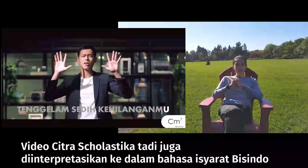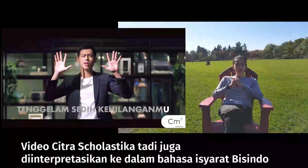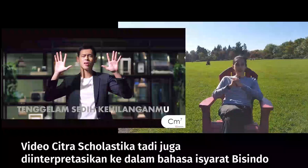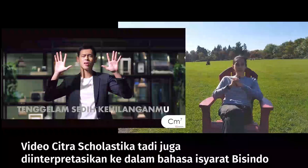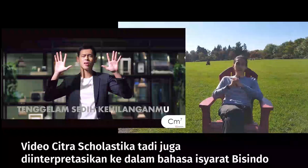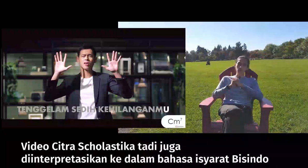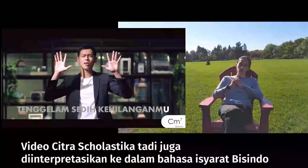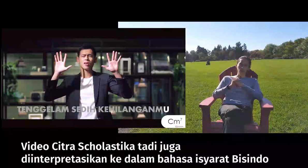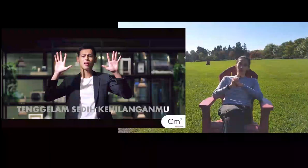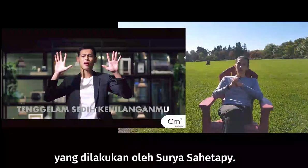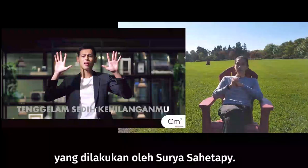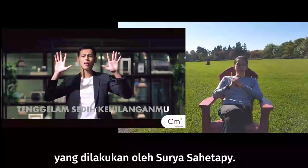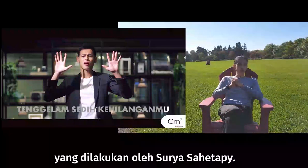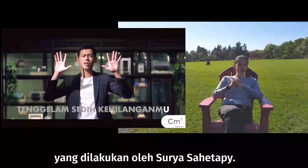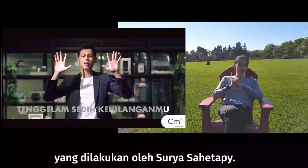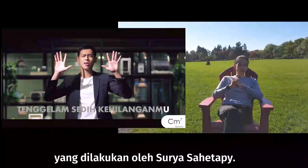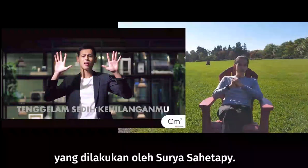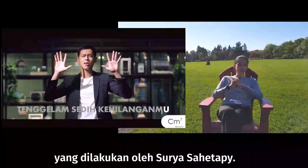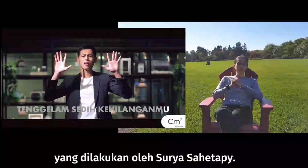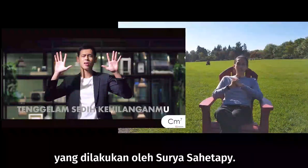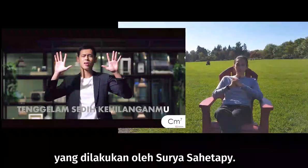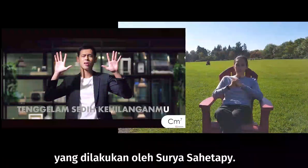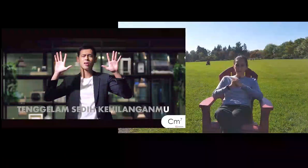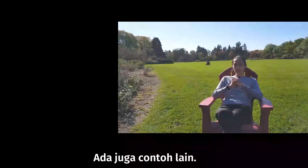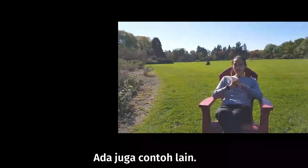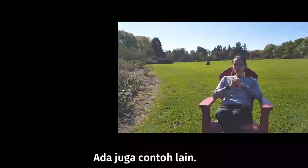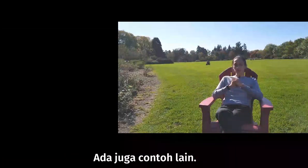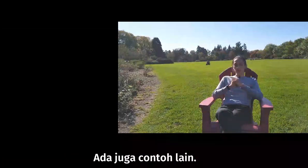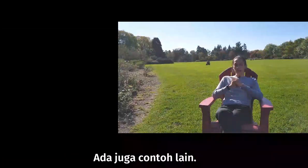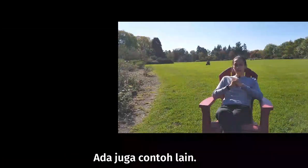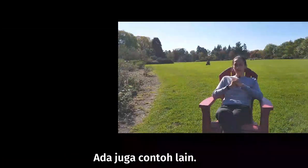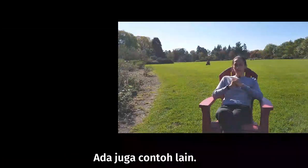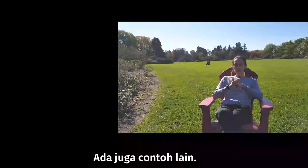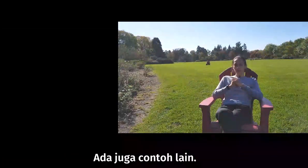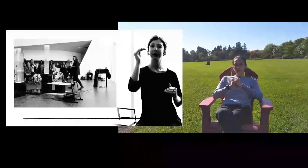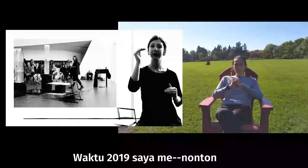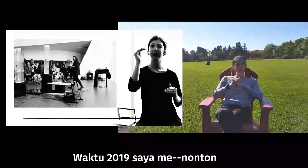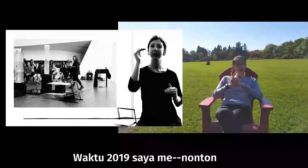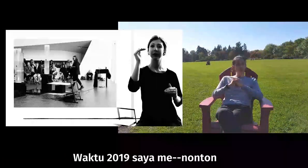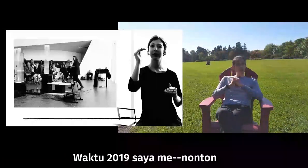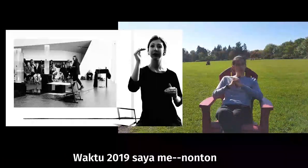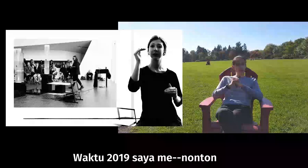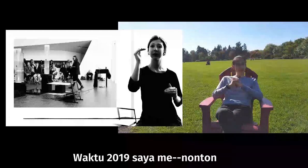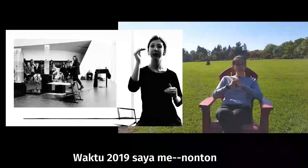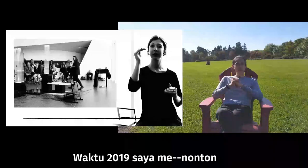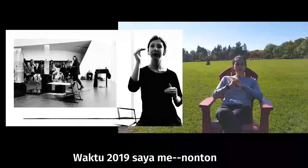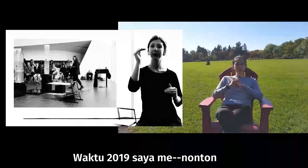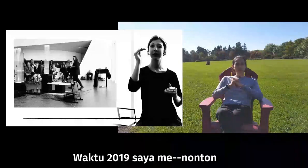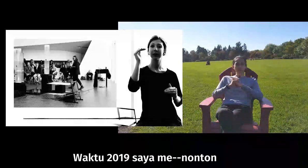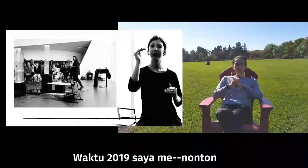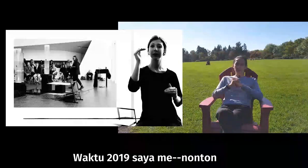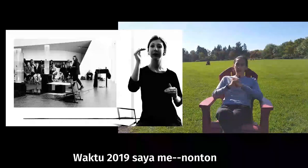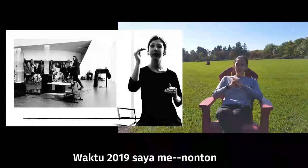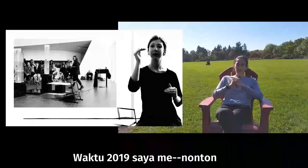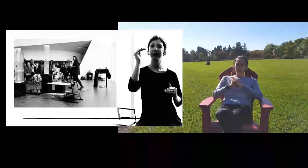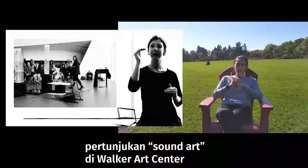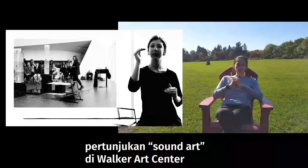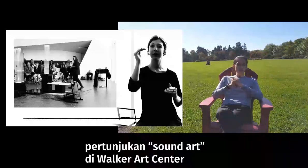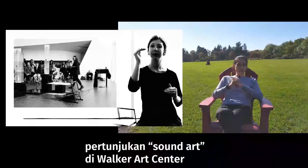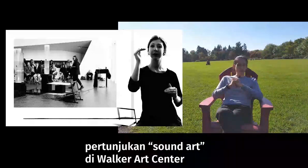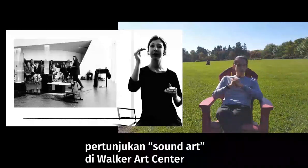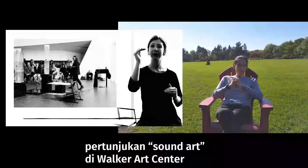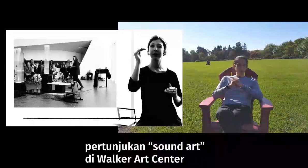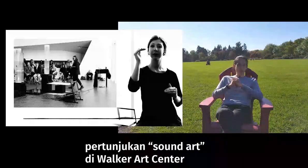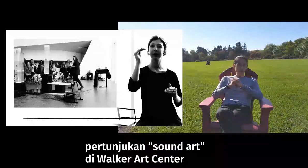dalam bahasa isyarat bisindo yang dilakukan oleh Surya Sahid api ada juga contoh lain waktu 2019 Saya menonton